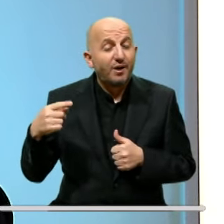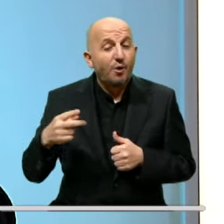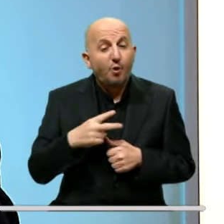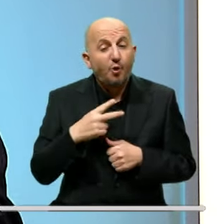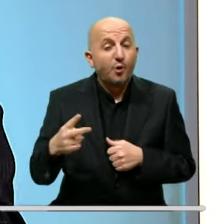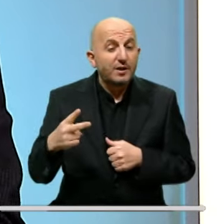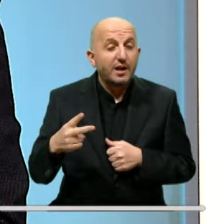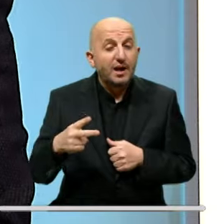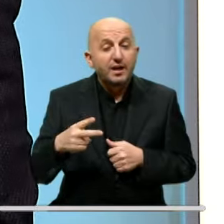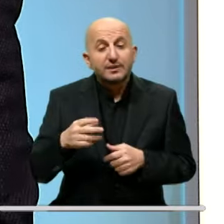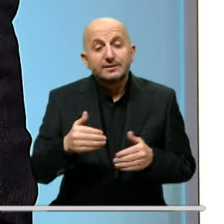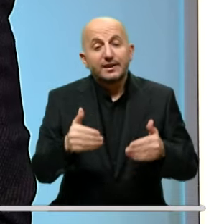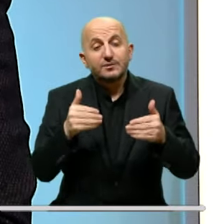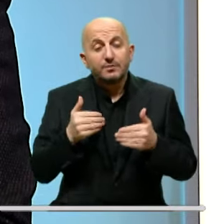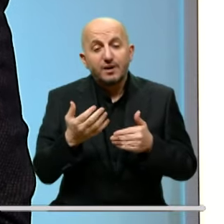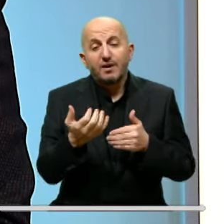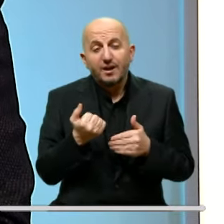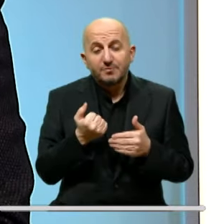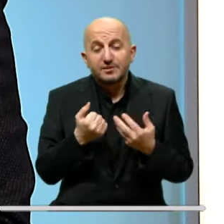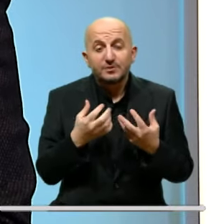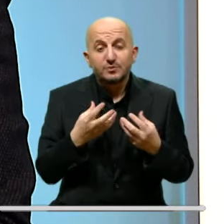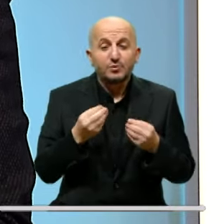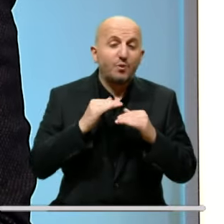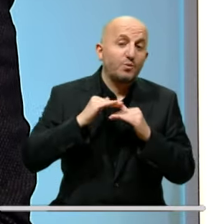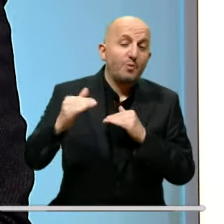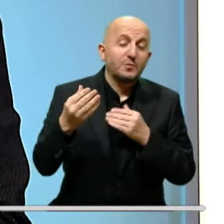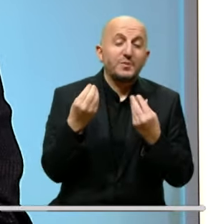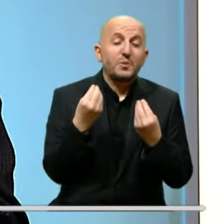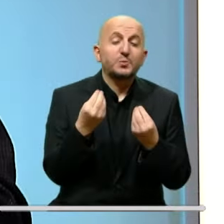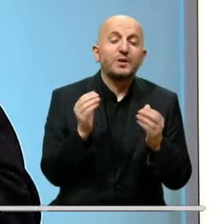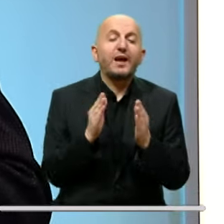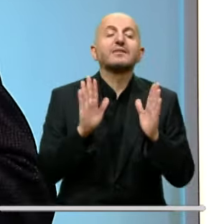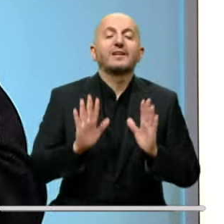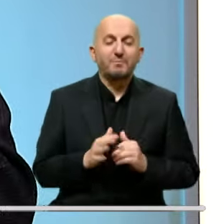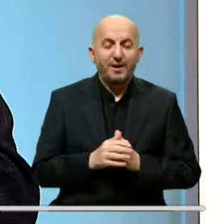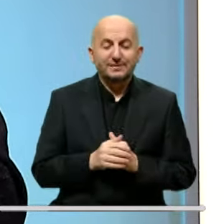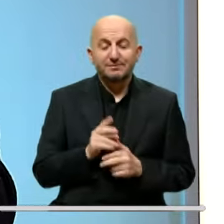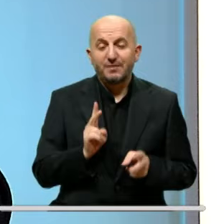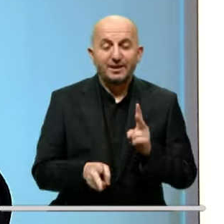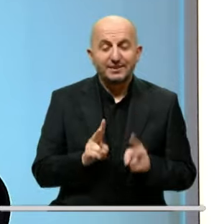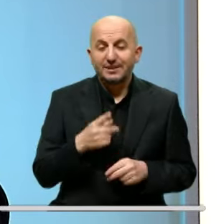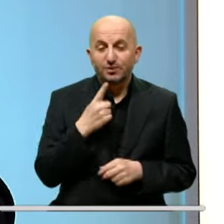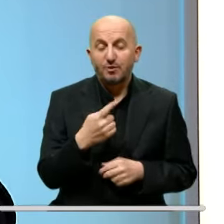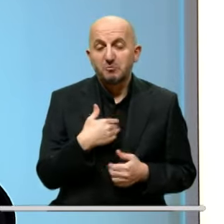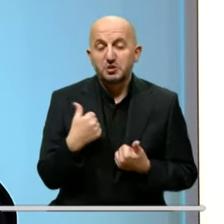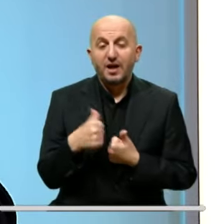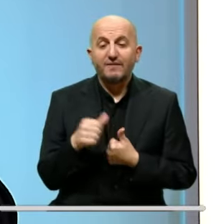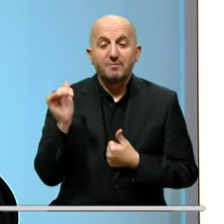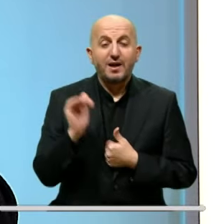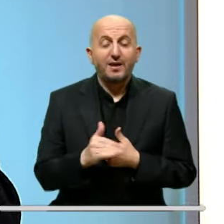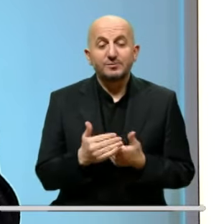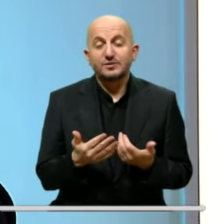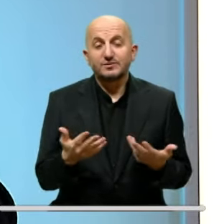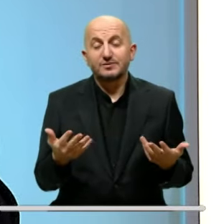yönelik efendim bir takım tedbirleri alması çok toplumda çok hoş karşılanmaz. Yani evet doğru. Hatta bazen de diyor ki ya biz evlenmeye gelmiştik. Yani